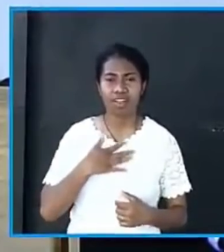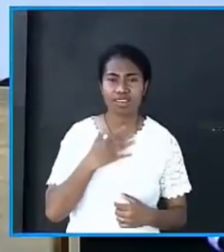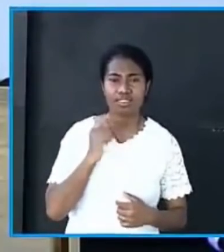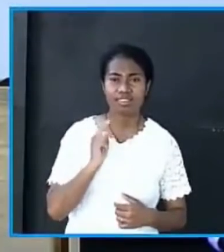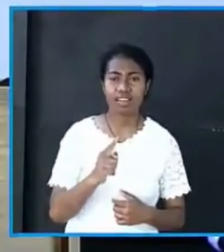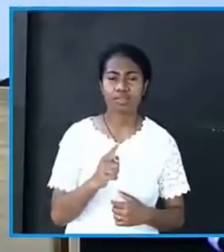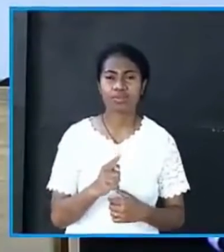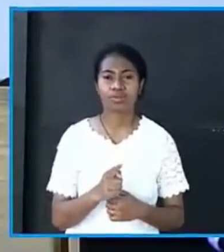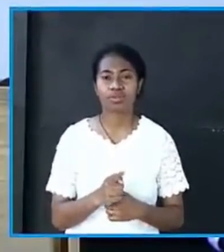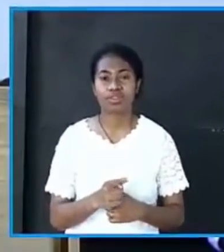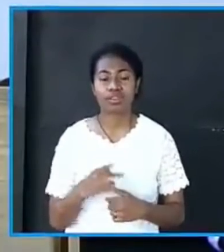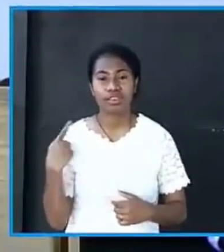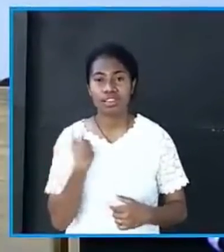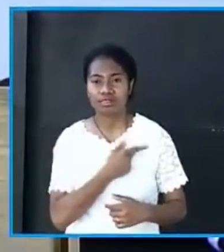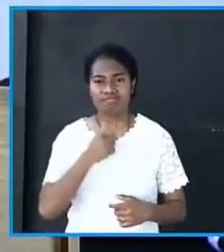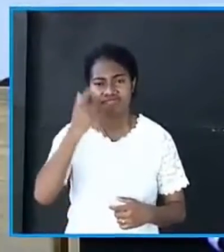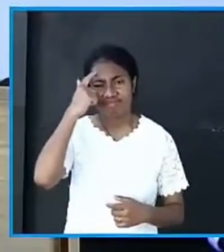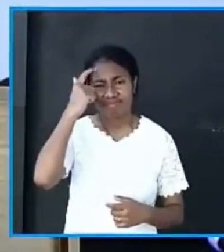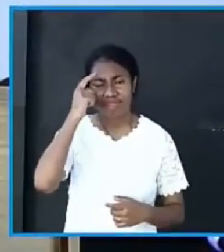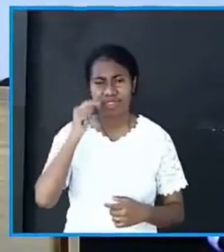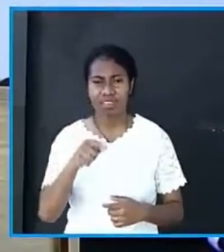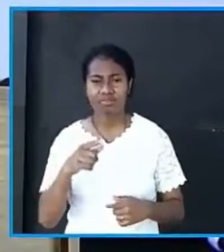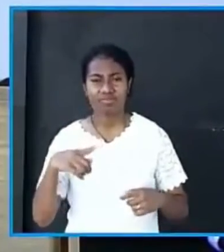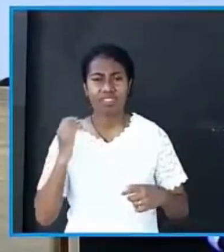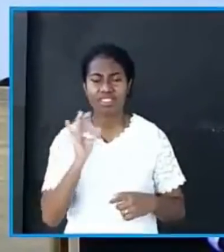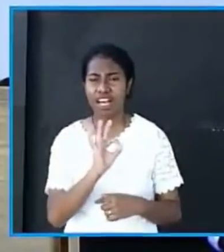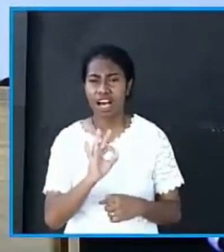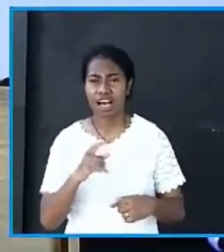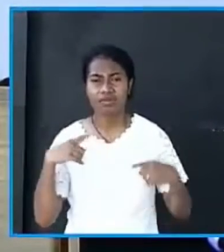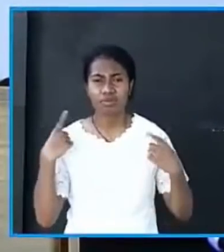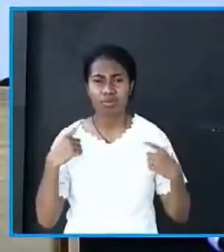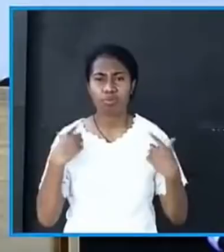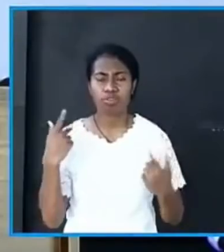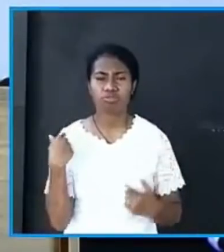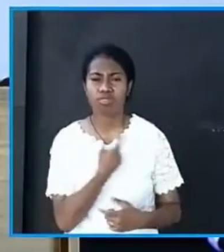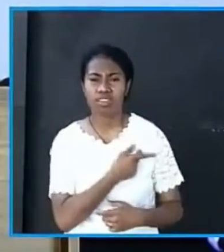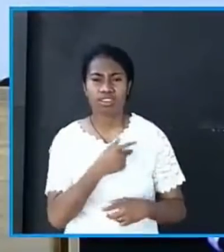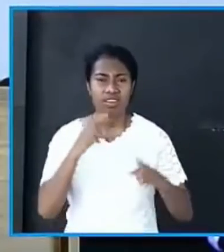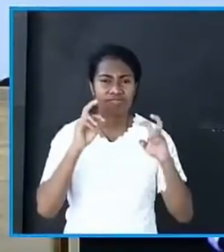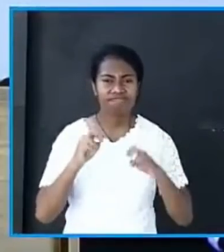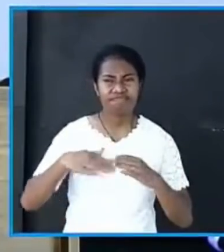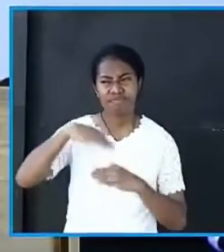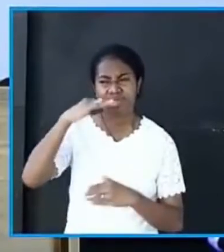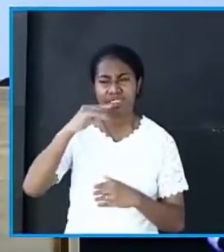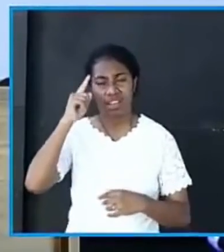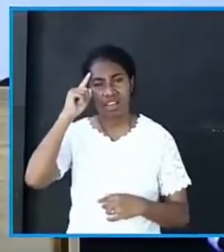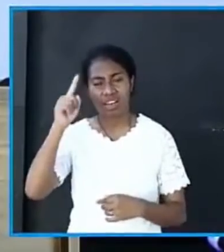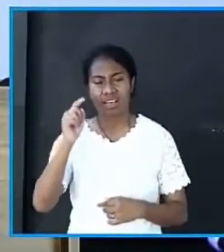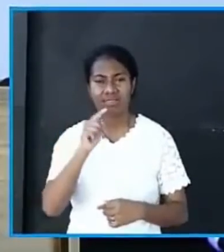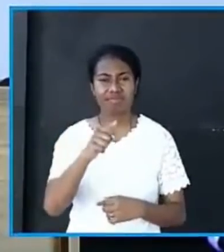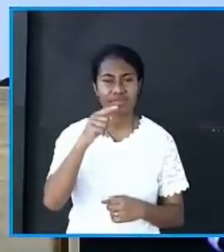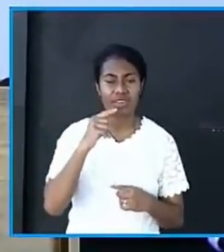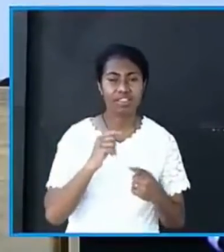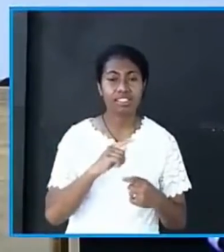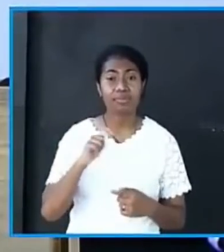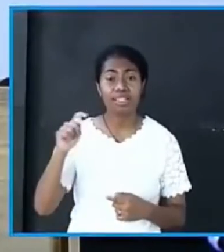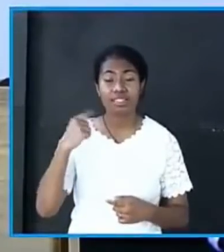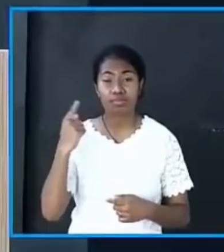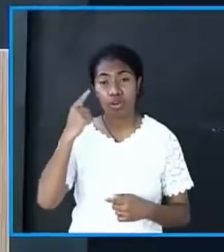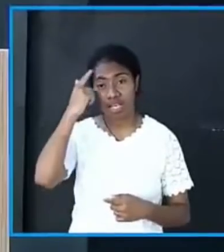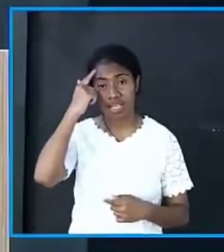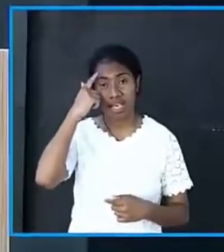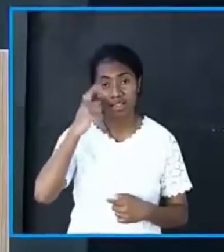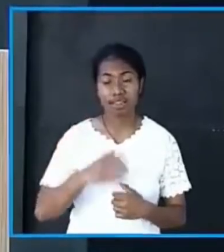gambar dan rumah alat kita lalu berpikir itu dari kita kita sedang mengangkat diri dari Allah ingat raja